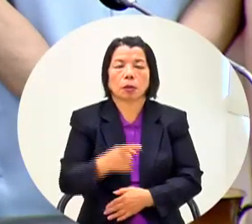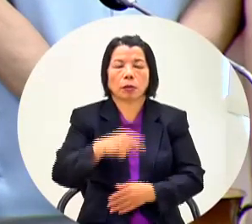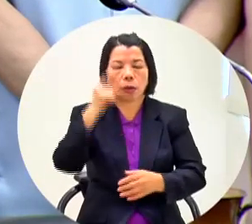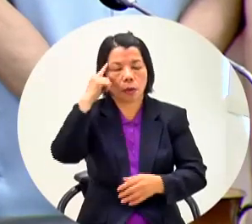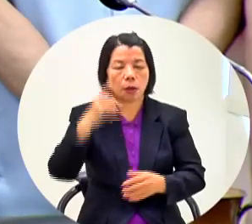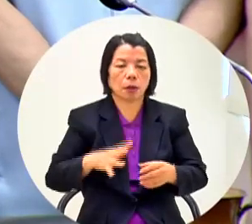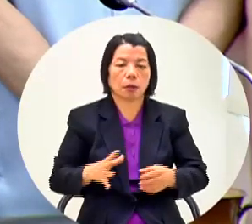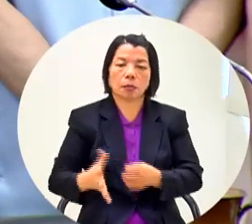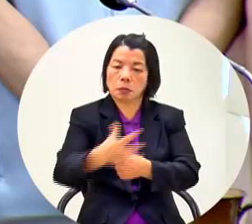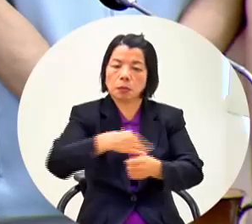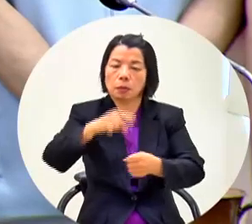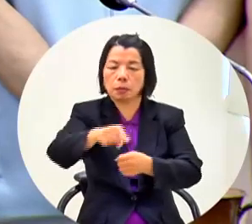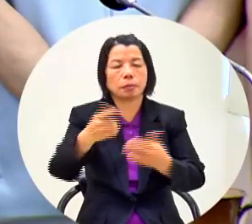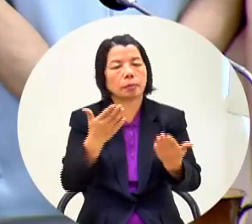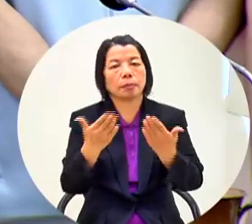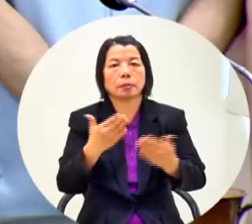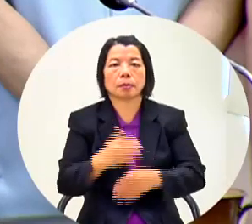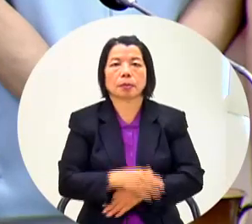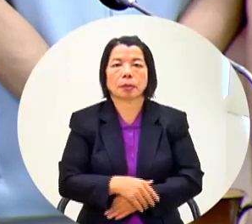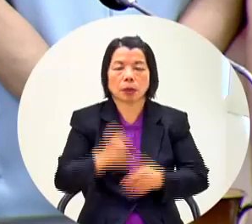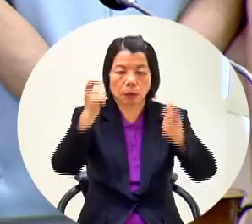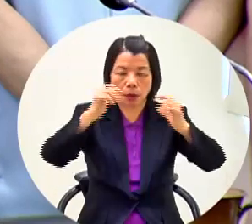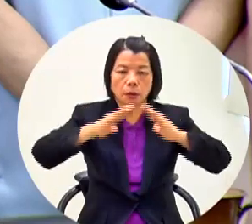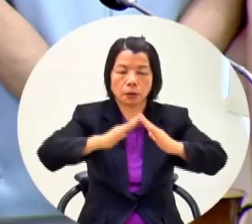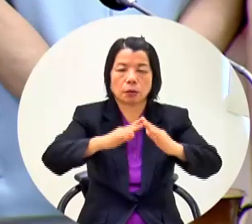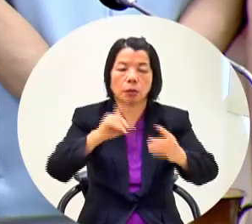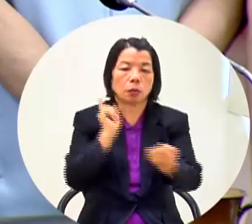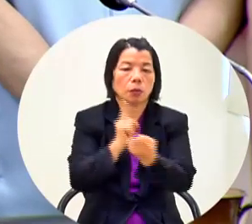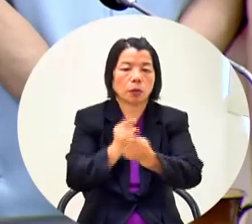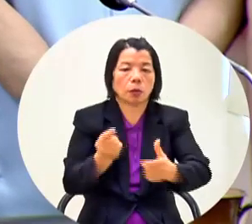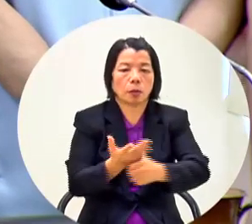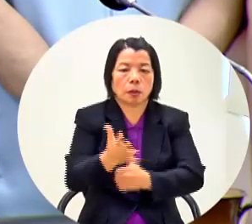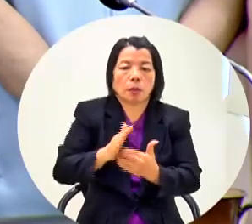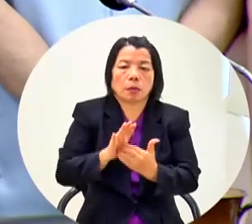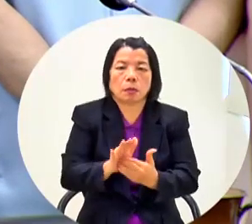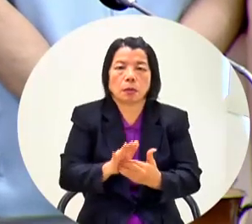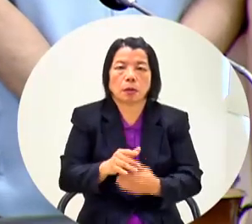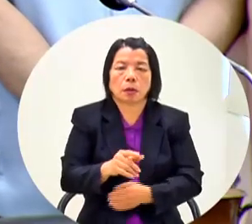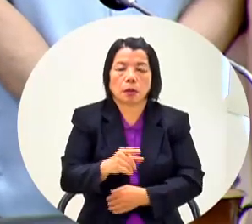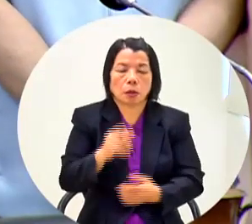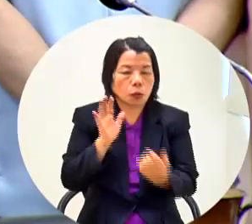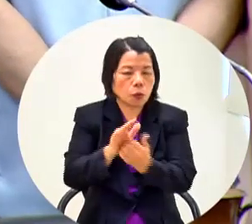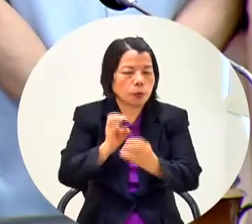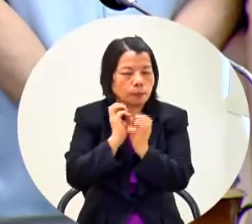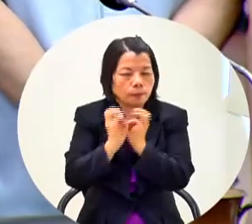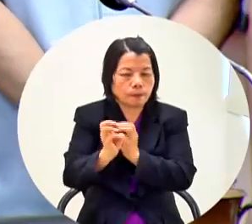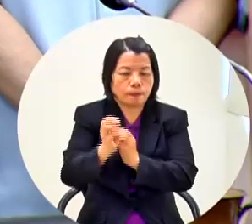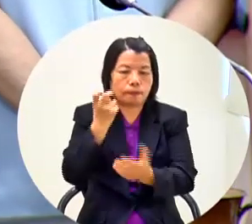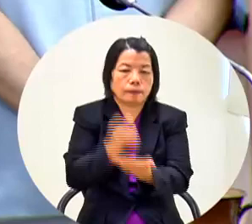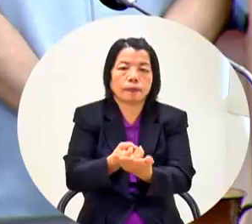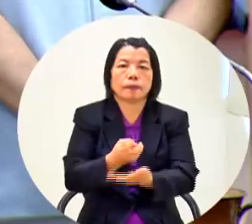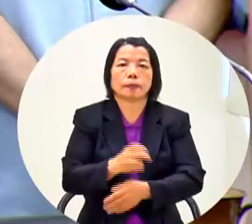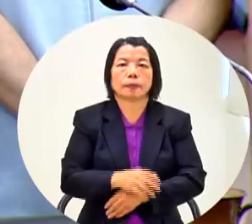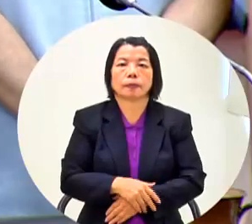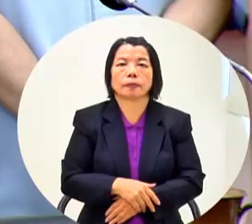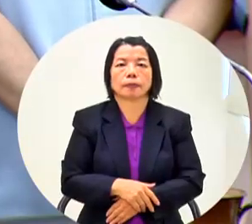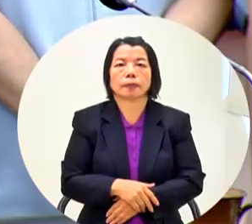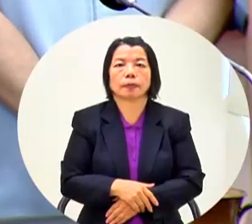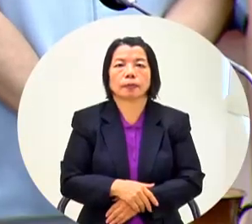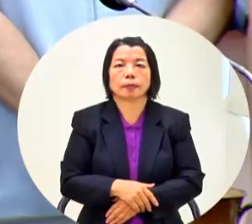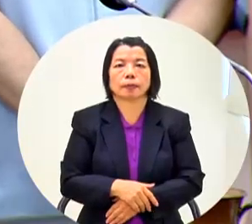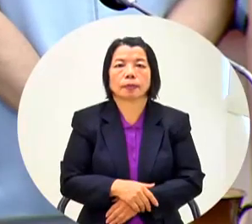湾的人都知道，也知道我们高雄市的防疫做得滴水不漏。那在这里呢，我觉